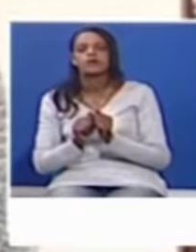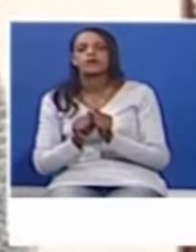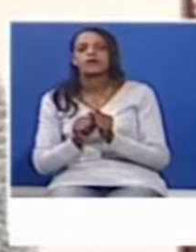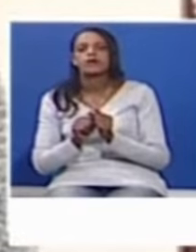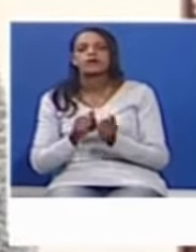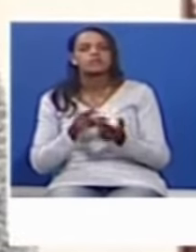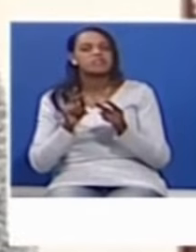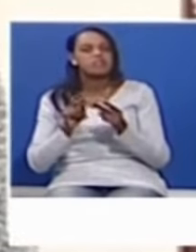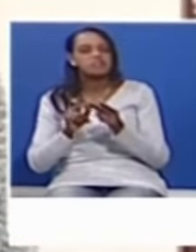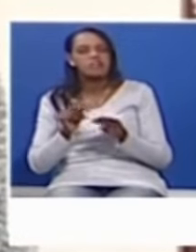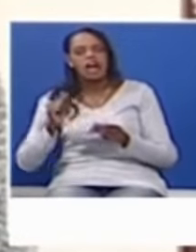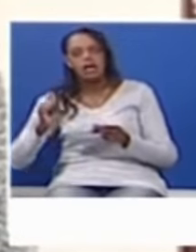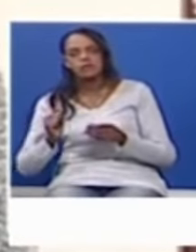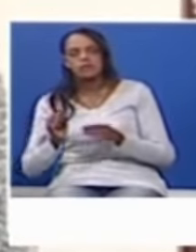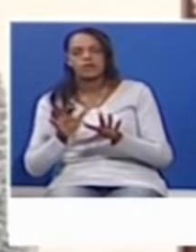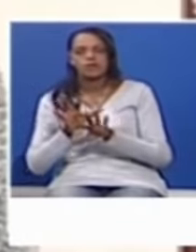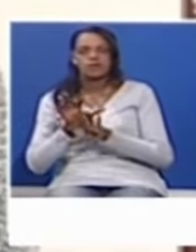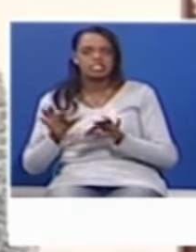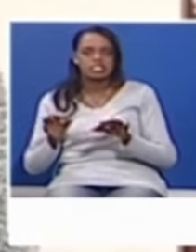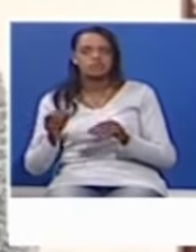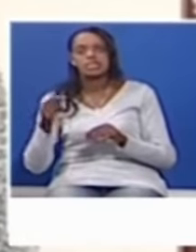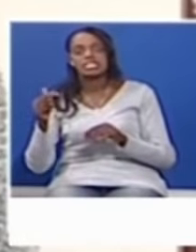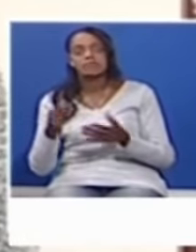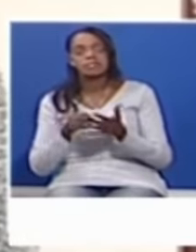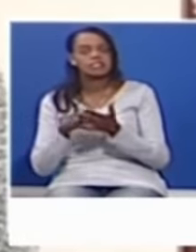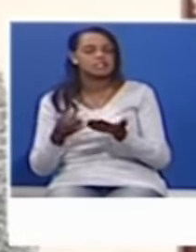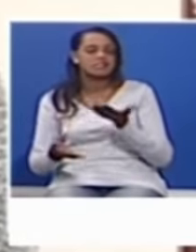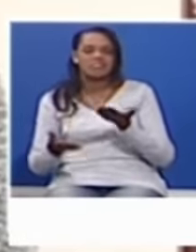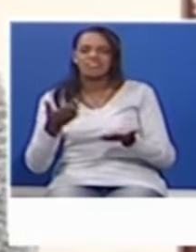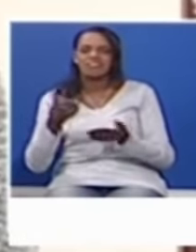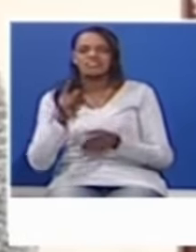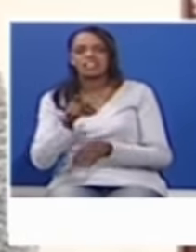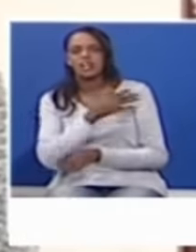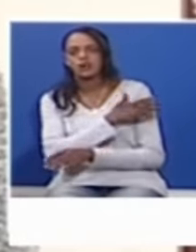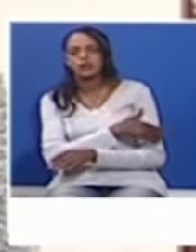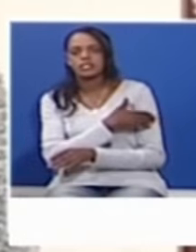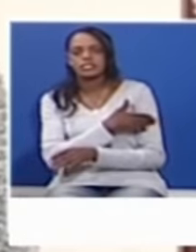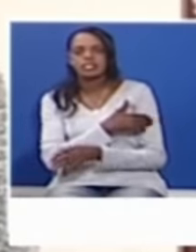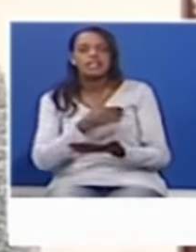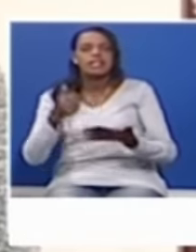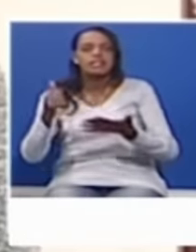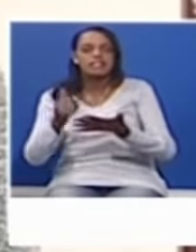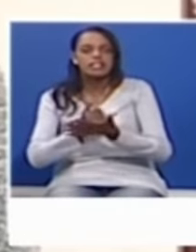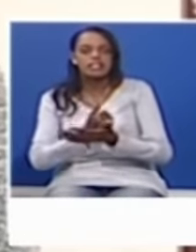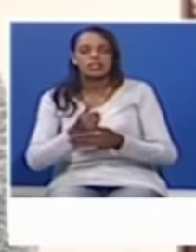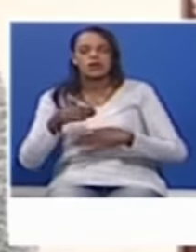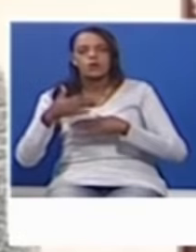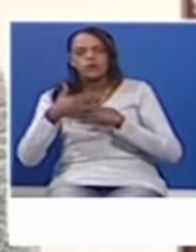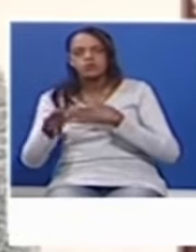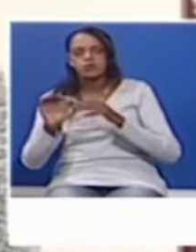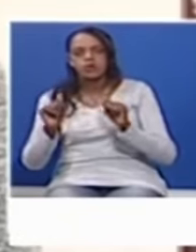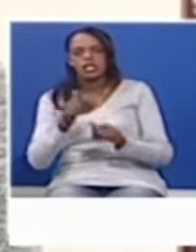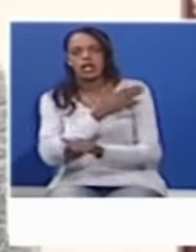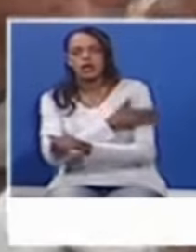ዘይብሉ እውን ፍትሒ ብገንዘብ ስለ ዘይልካዕ እዚ ኣገልግሎት እዚ ንኽረክብ ርሑው ዝኾነ